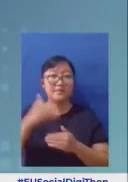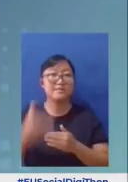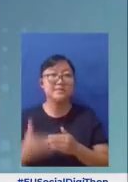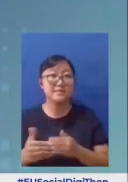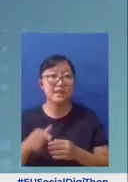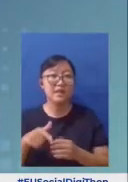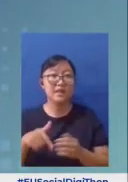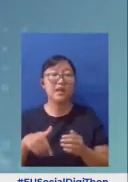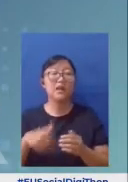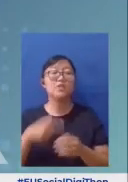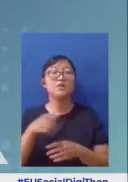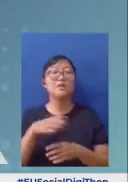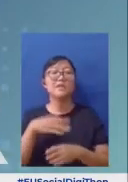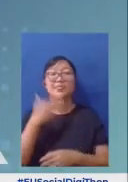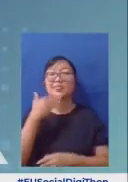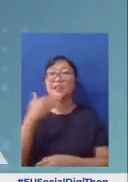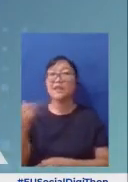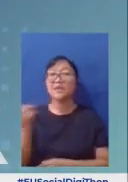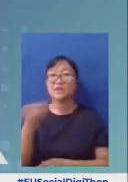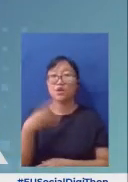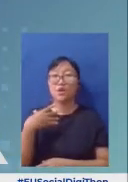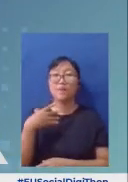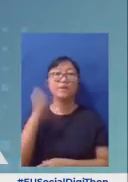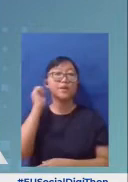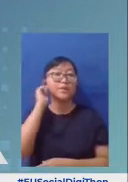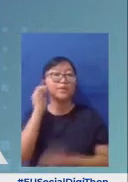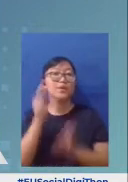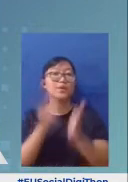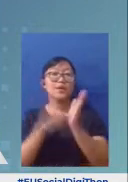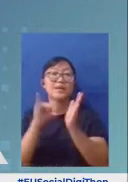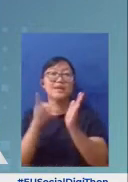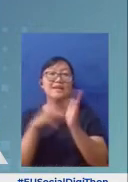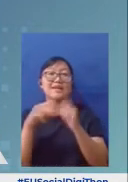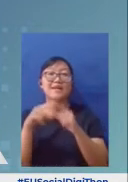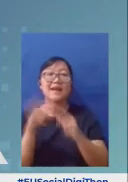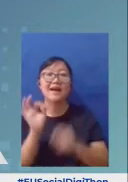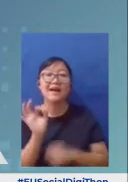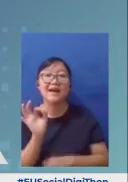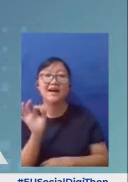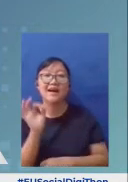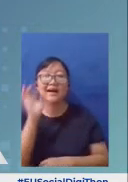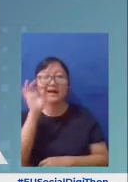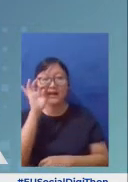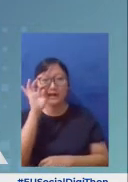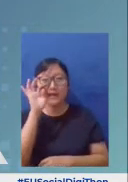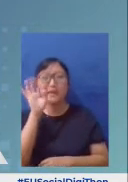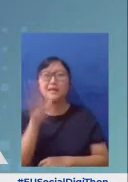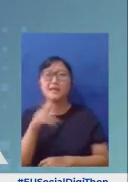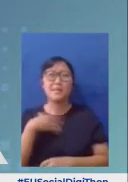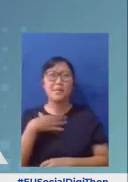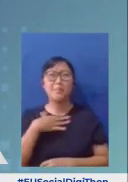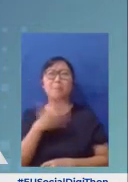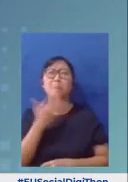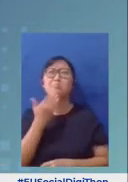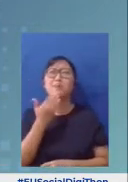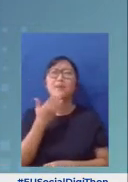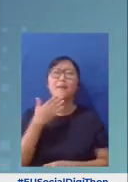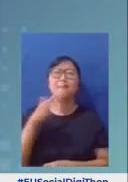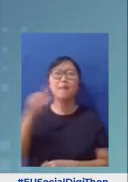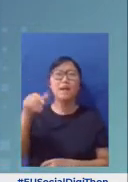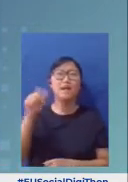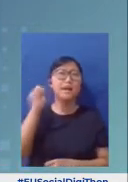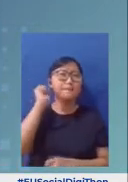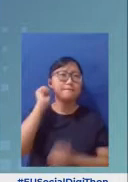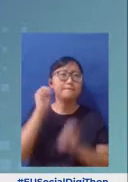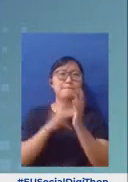Nina. Nah, saya kayaknya kalau panggil Bu Nina agak nggak enak gitu ya. Udah kebiasaan Mbak Nina gitu ya panggilnya ya. Boleh ya, panggil Mbak Nina